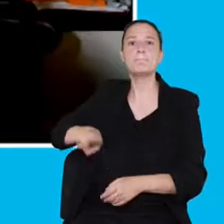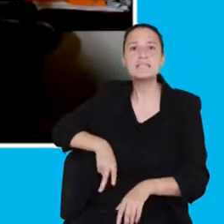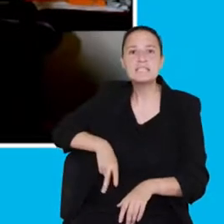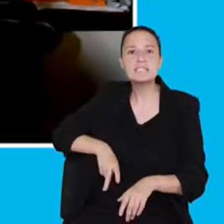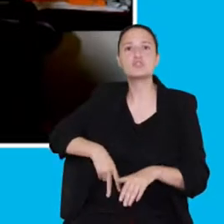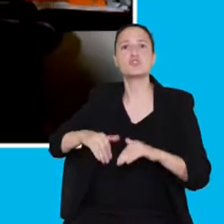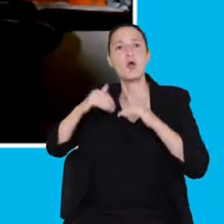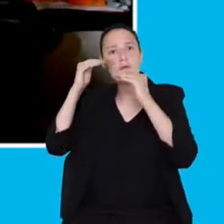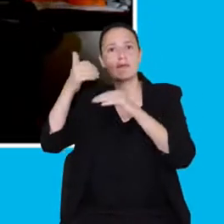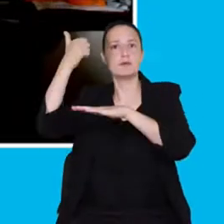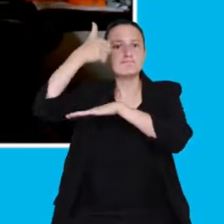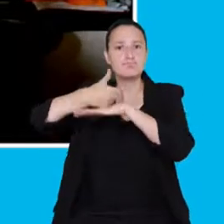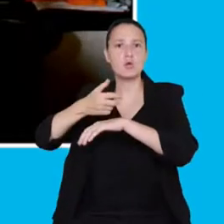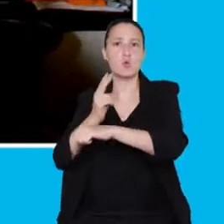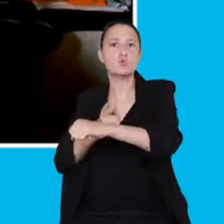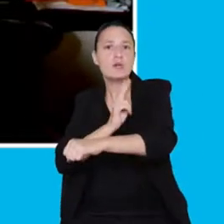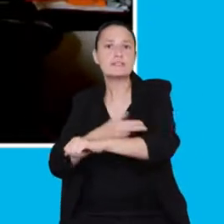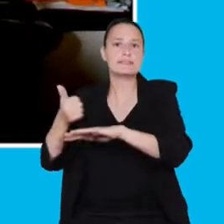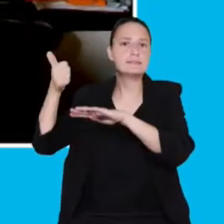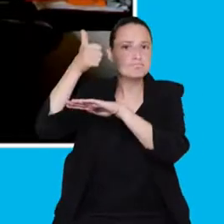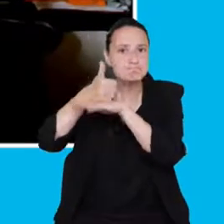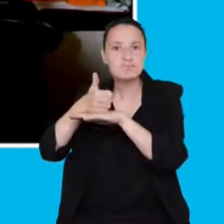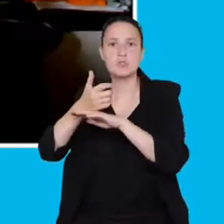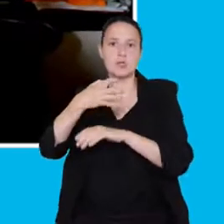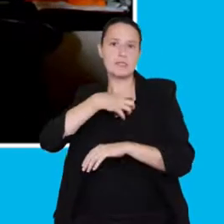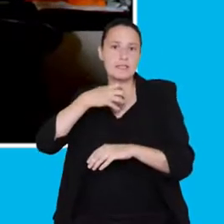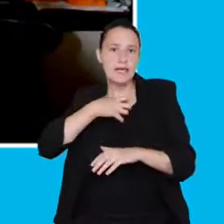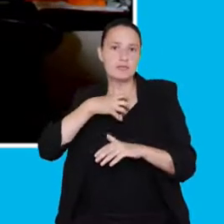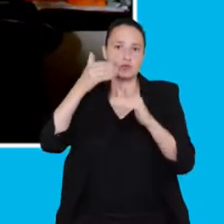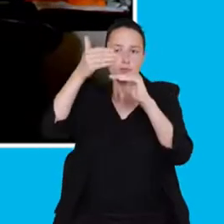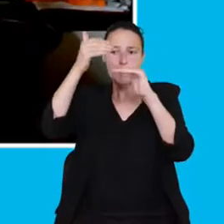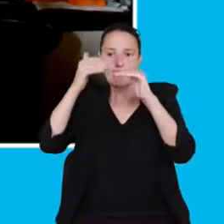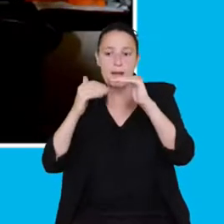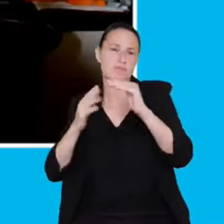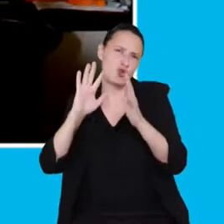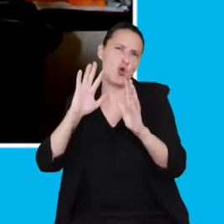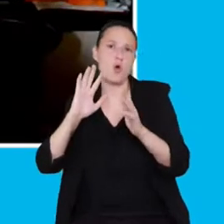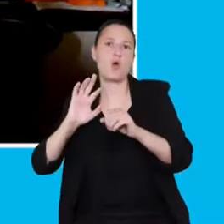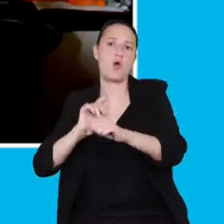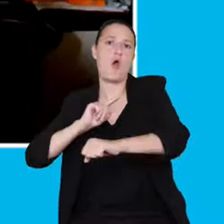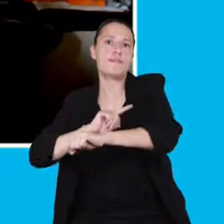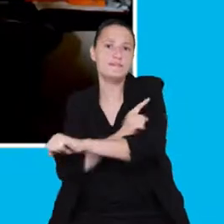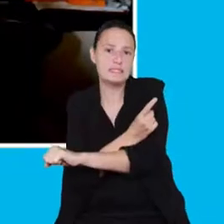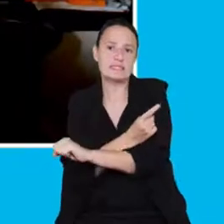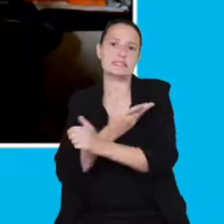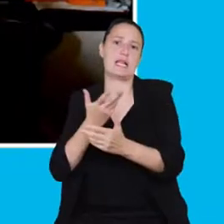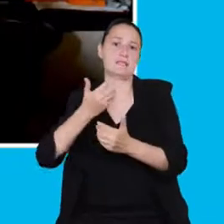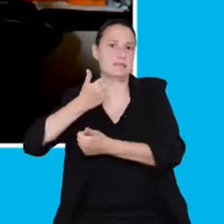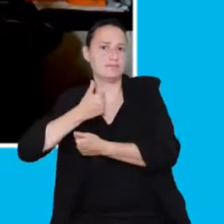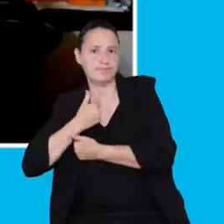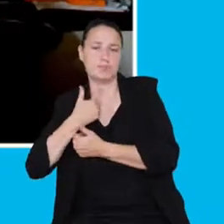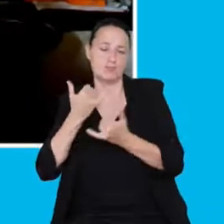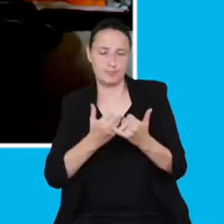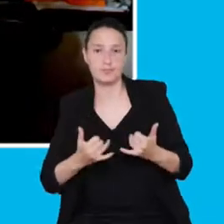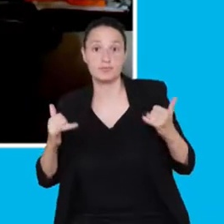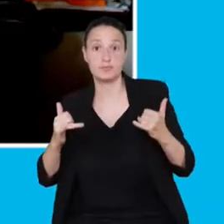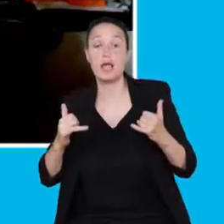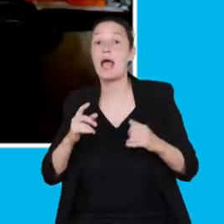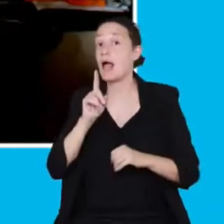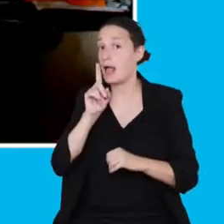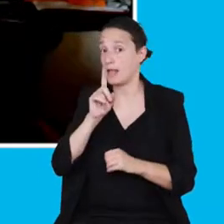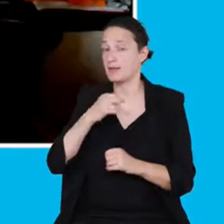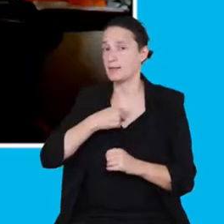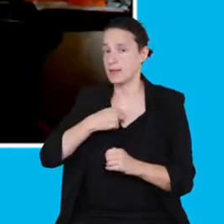urzędnicy wyższych szczebli, niższych szczebli, czyli właściwie administracja, korpus oficerski i tak dalej. Ale ja